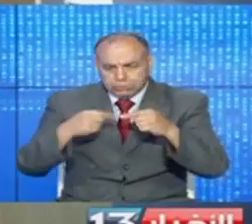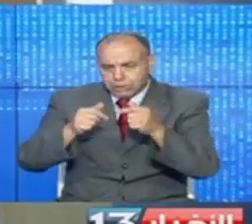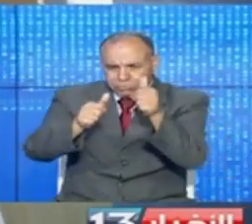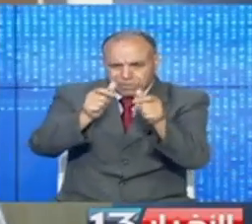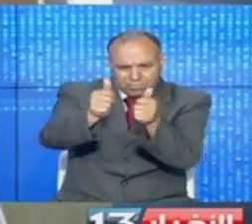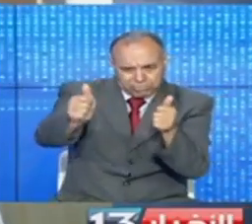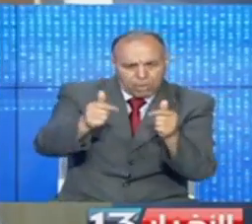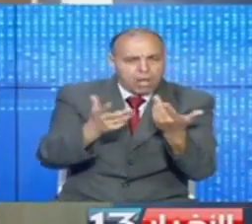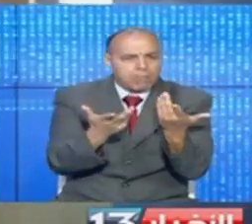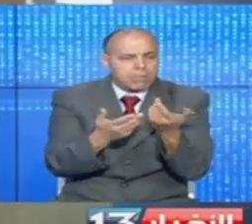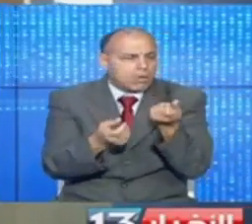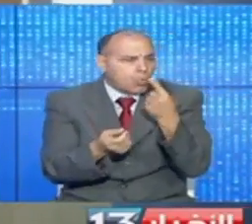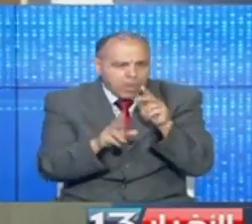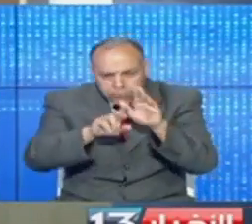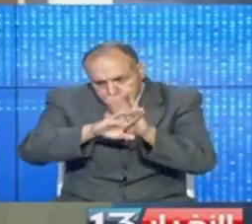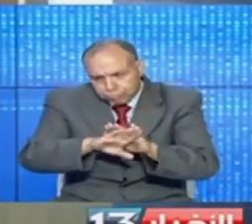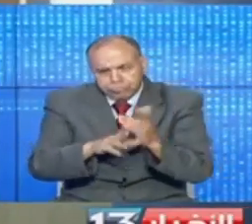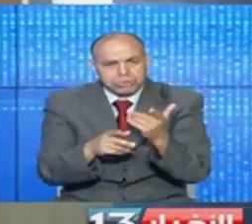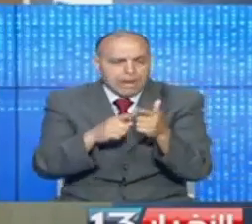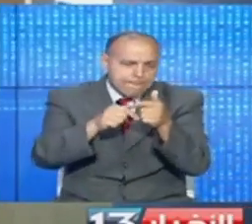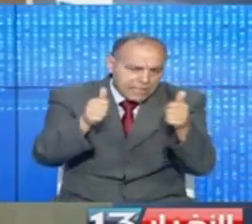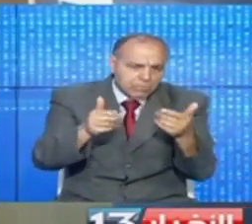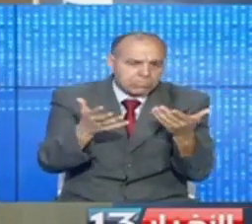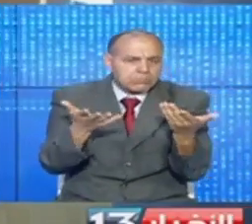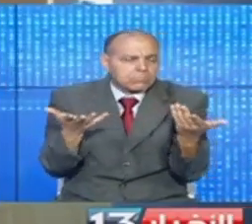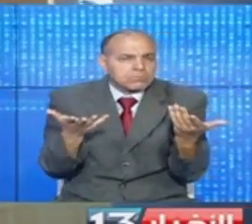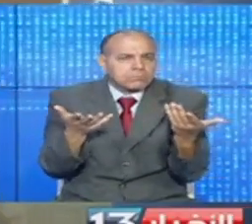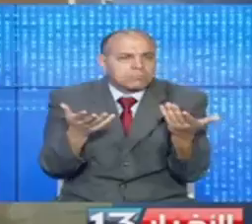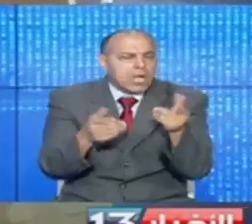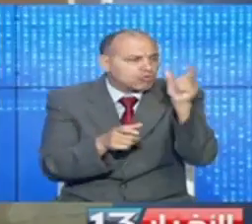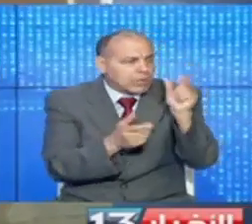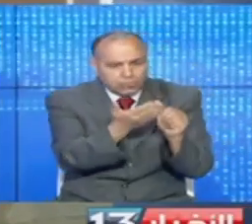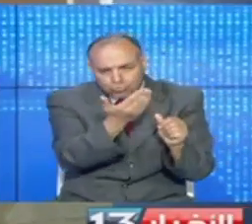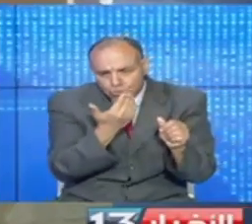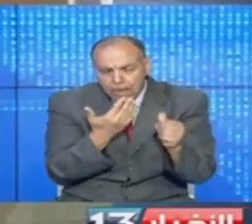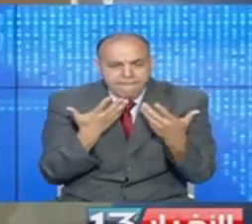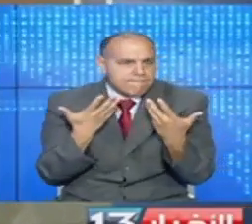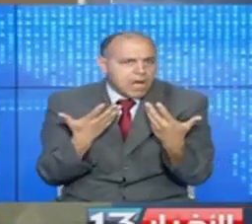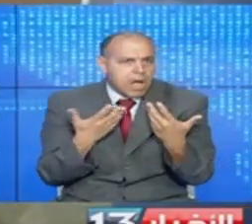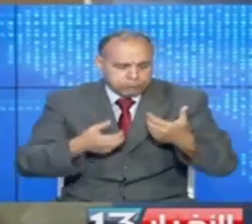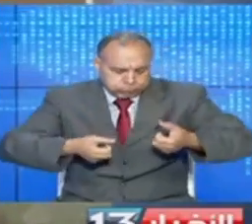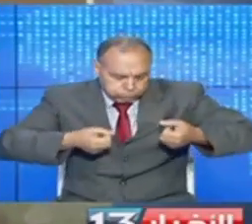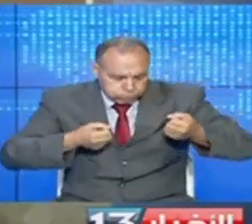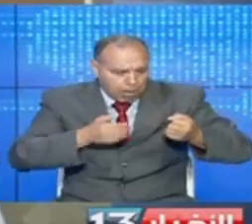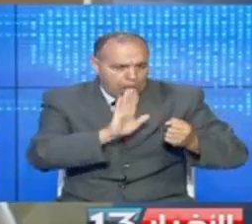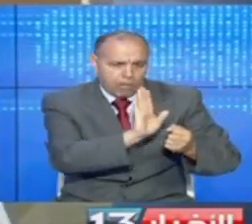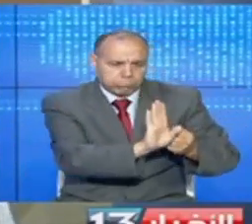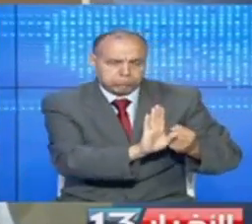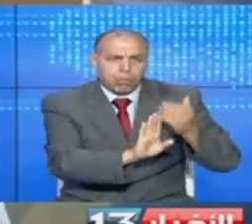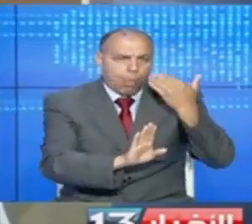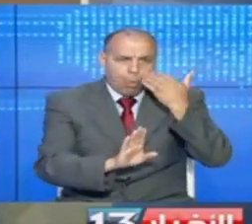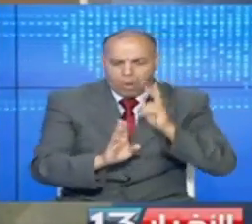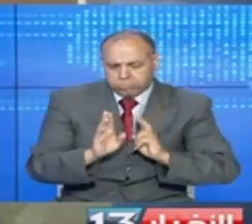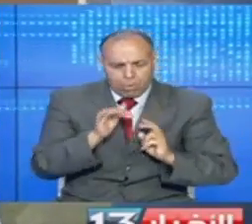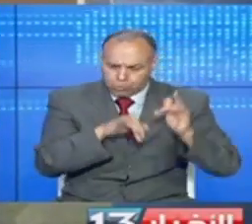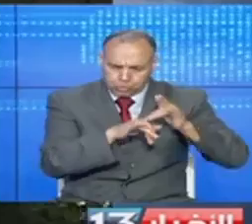ناحية التعقيم الأمتعة، الحريف يحط معناتها الباجاج نتاعو في الأكوي يطلع